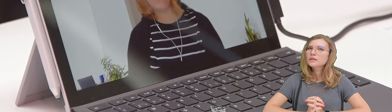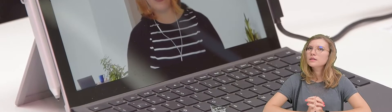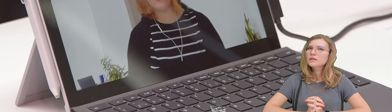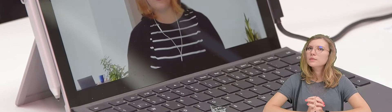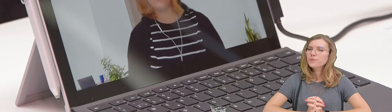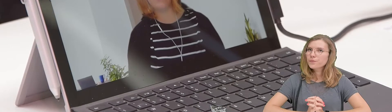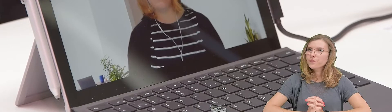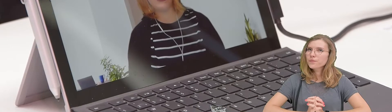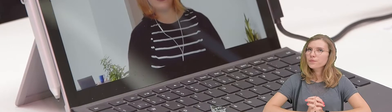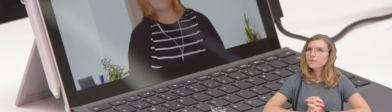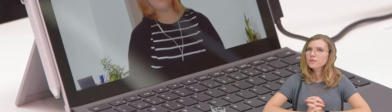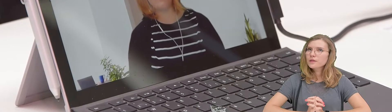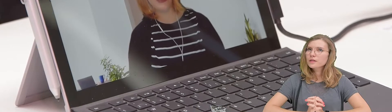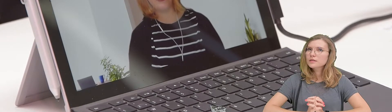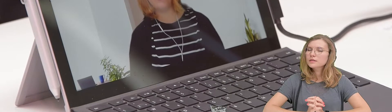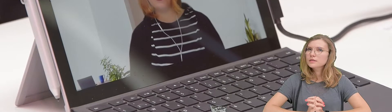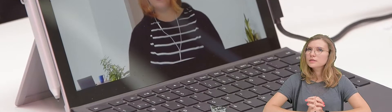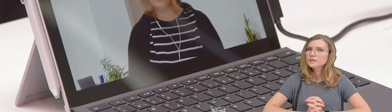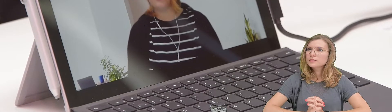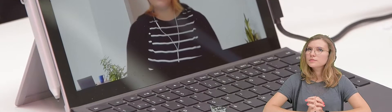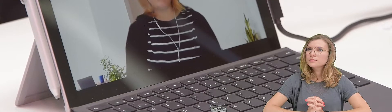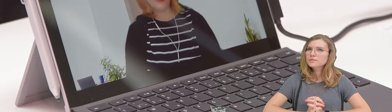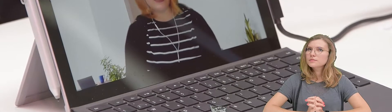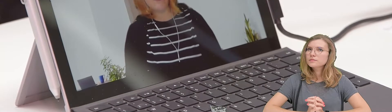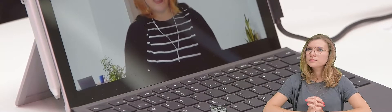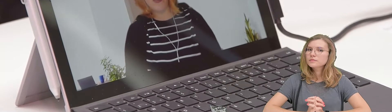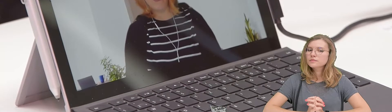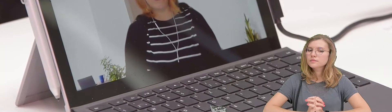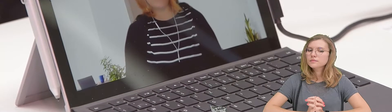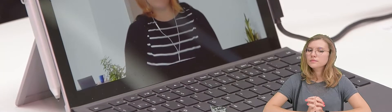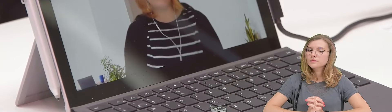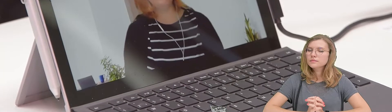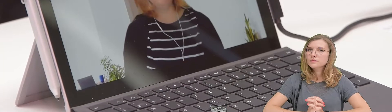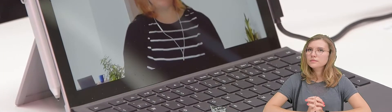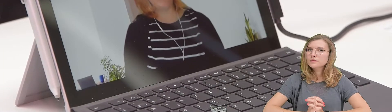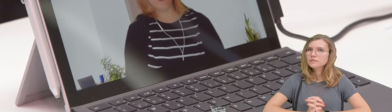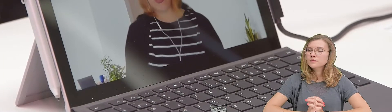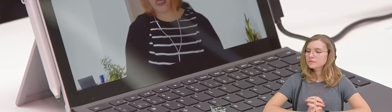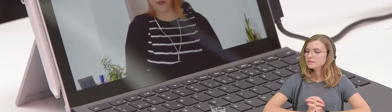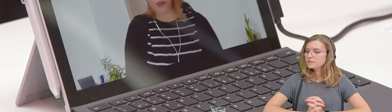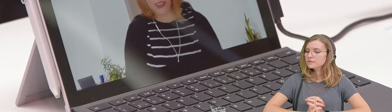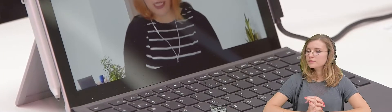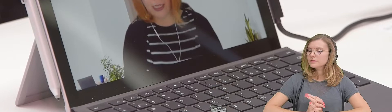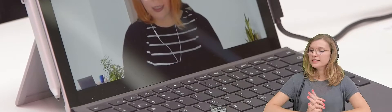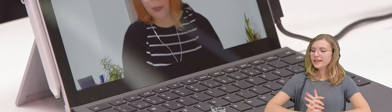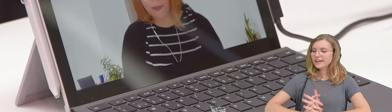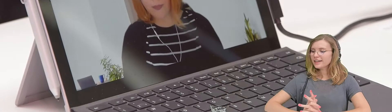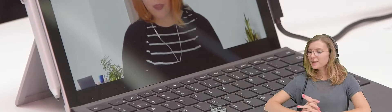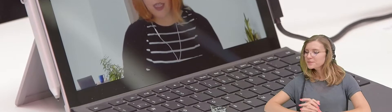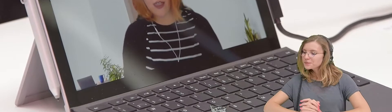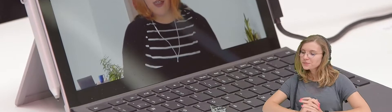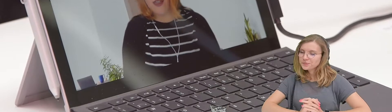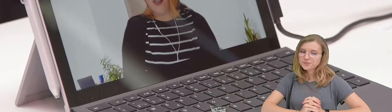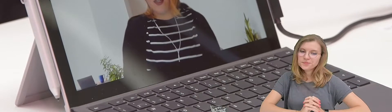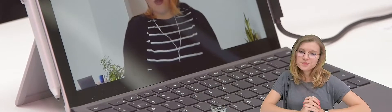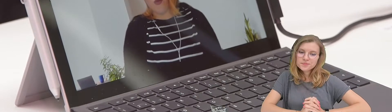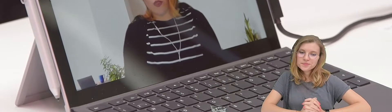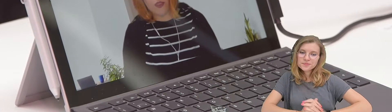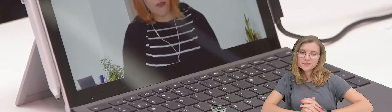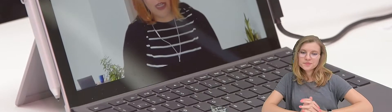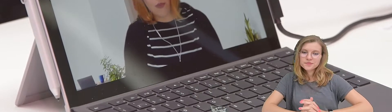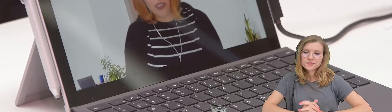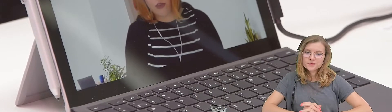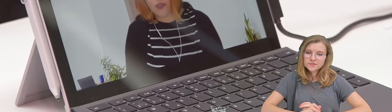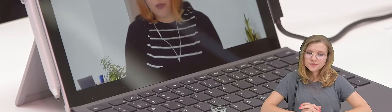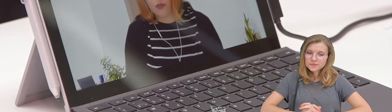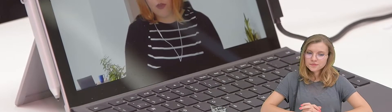verstehst du es vielleicht mhm. besser, was ich meine. Ich habe mir jetzt mal rausgesucht die Bremer Stadtmusikanten. Ja. Und